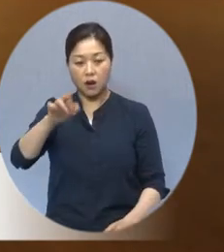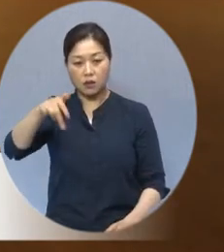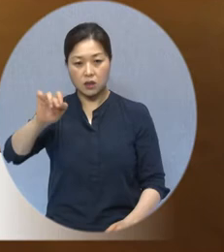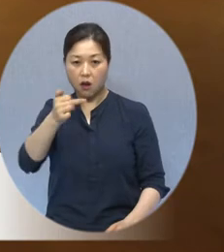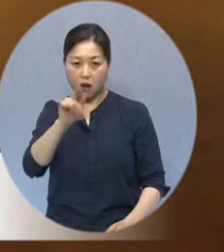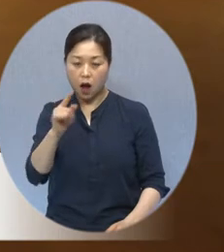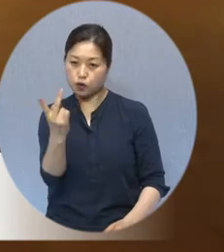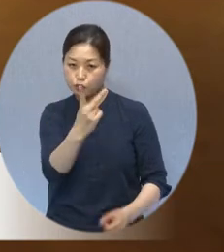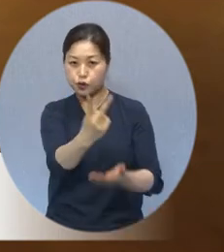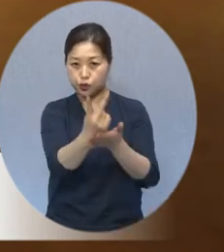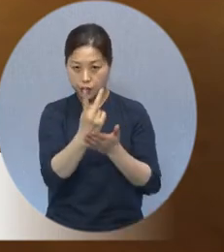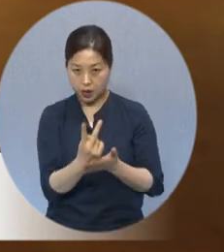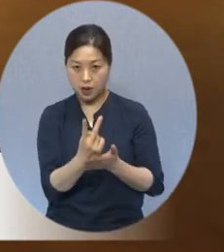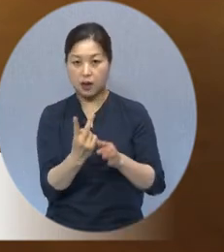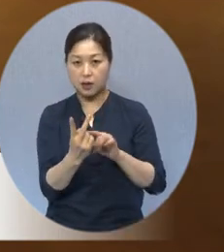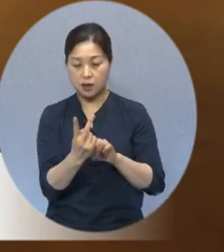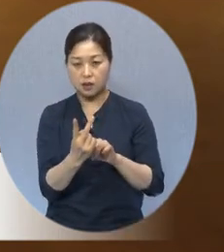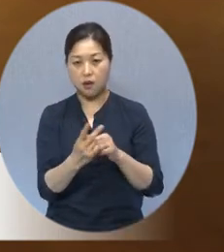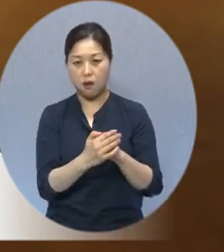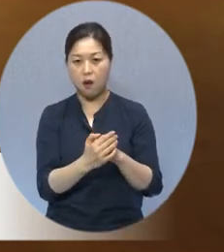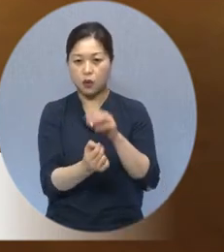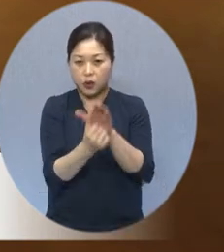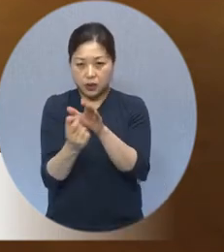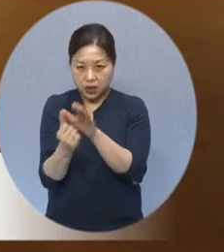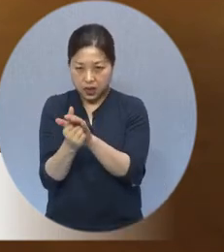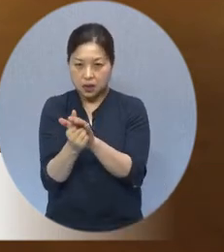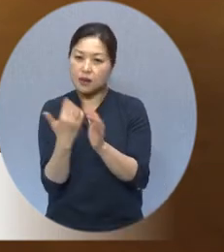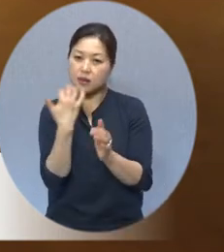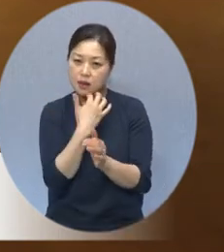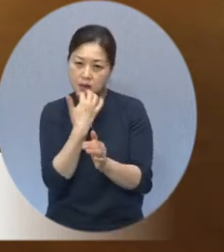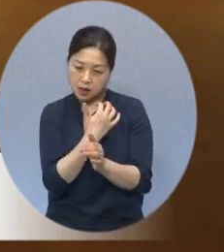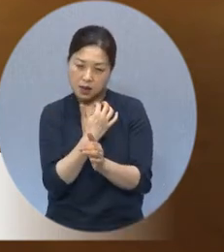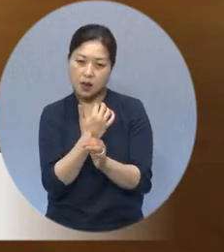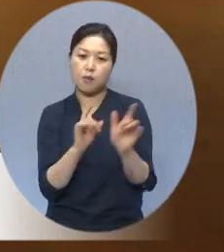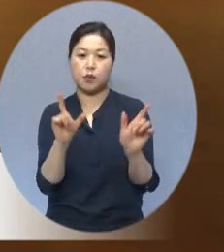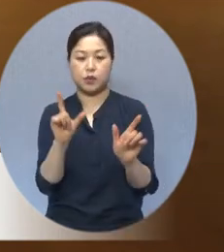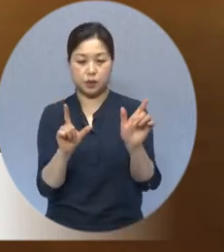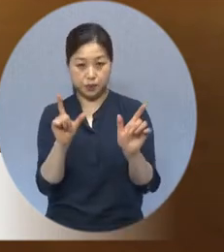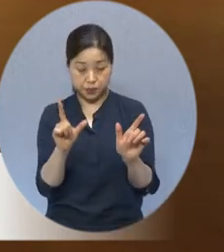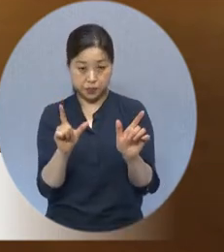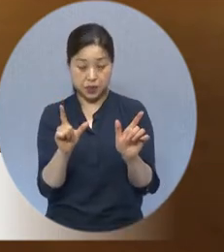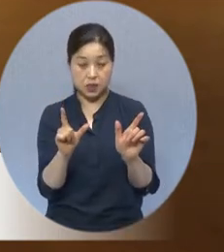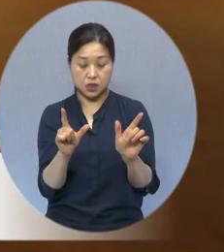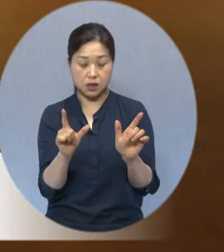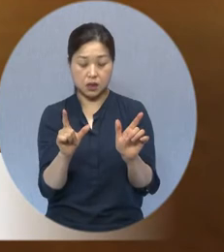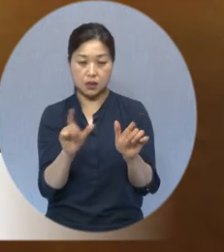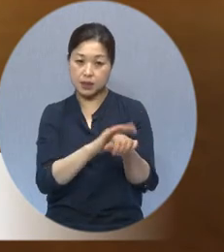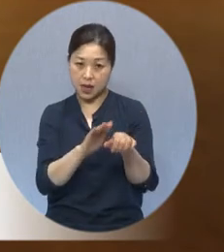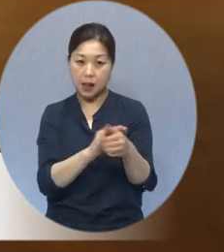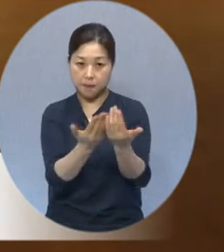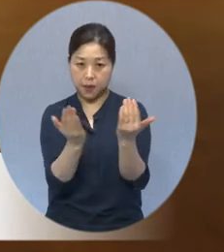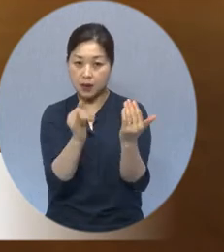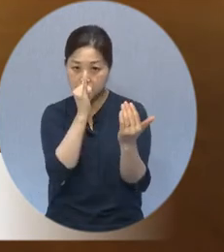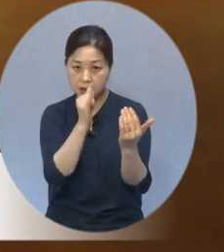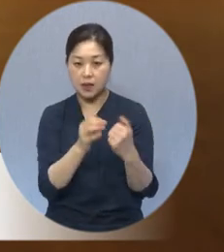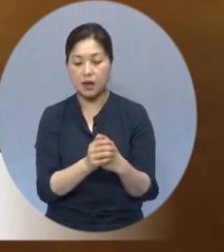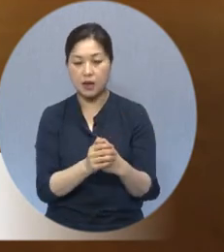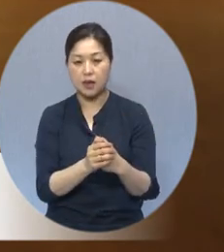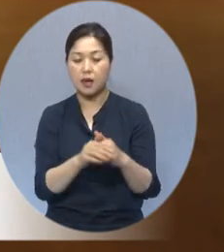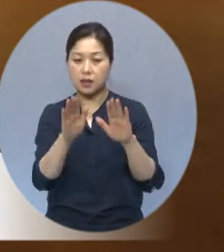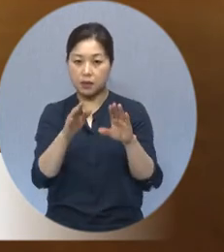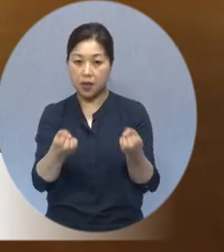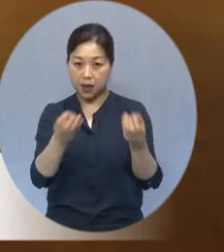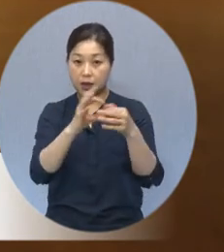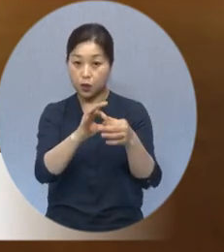작가를 초대해서 각기 다른 세계의 어떤 독특한 세계를 보여주고 있는 전시입니다. 전시를